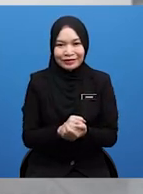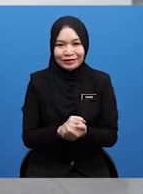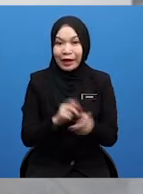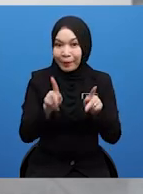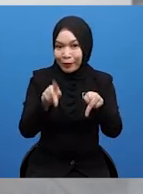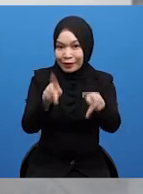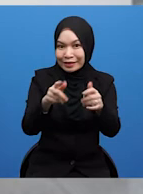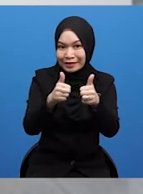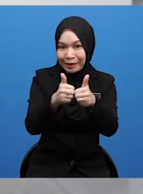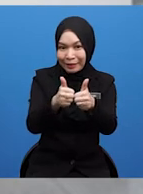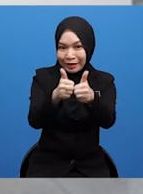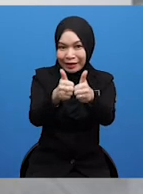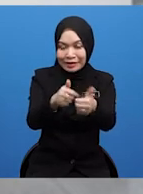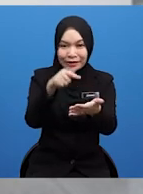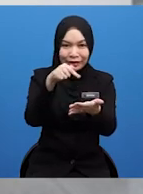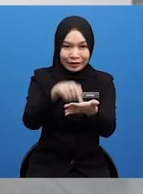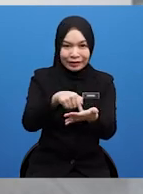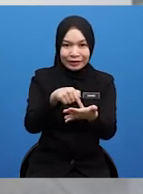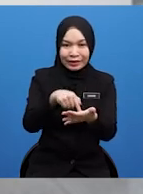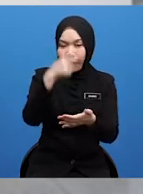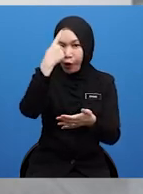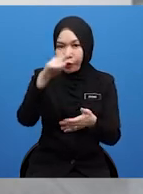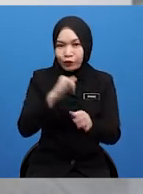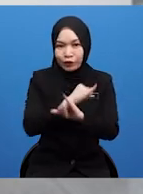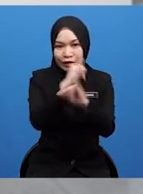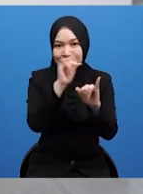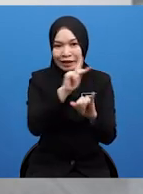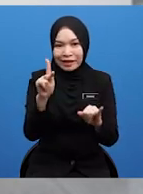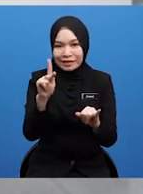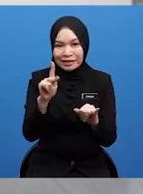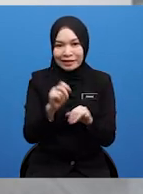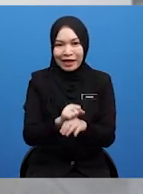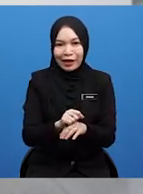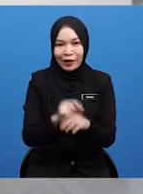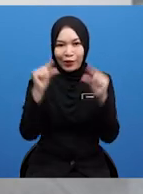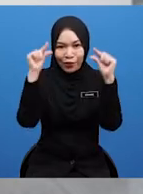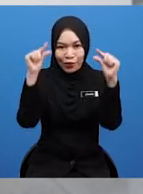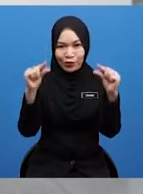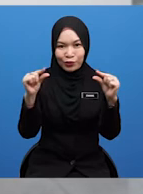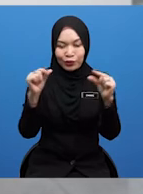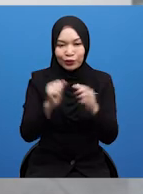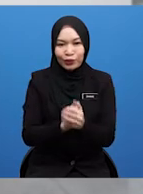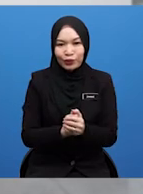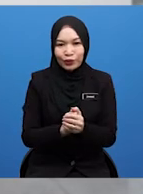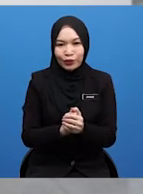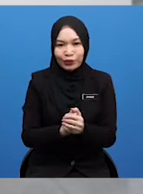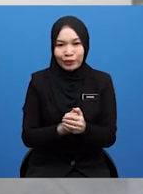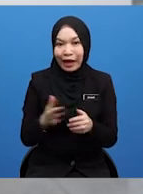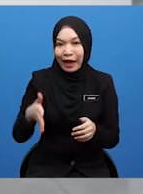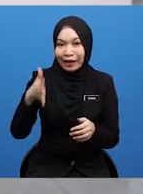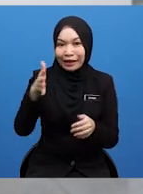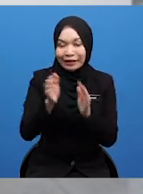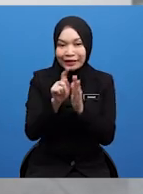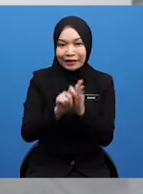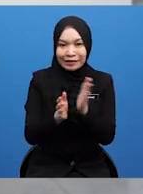proses apresiasi karya ini untuk diperjelaskan oleh guru the sesi Obsesi karya akan berlangsung